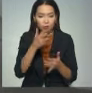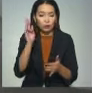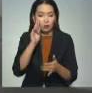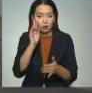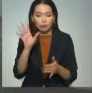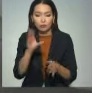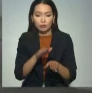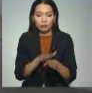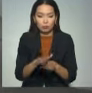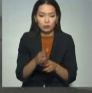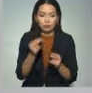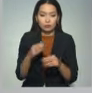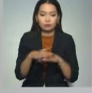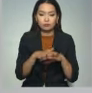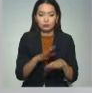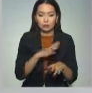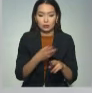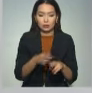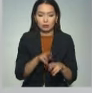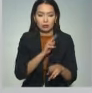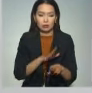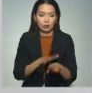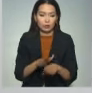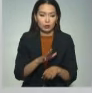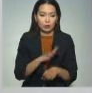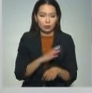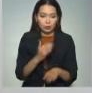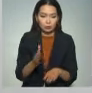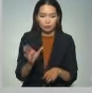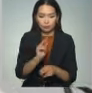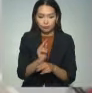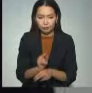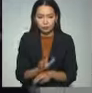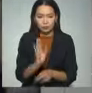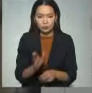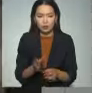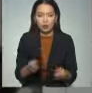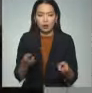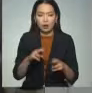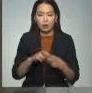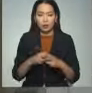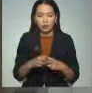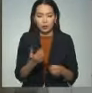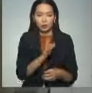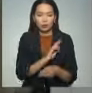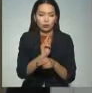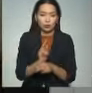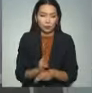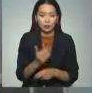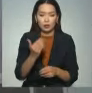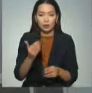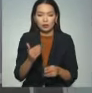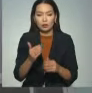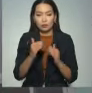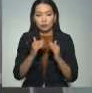салынды. Бұған ақша құйылды ғой. Терезелердегі саңлауды келер апта жөндеп береді. Ал қалған мәселелер бойынша жөндеу жұмыстары ғимаратқа